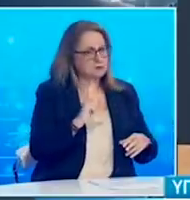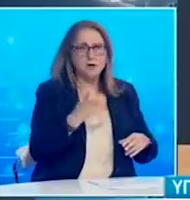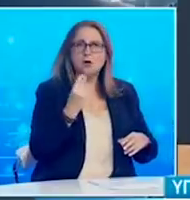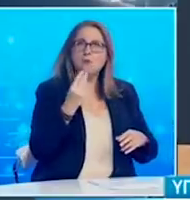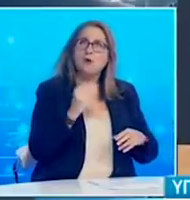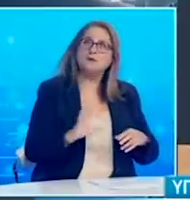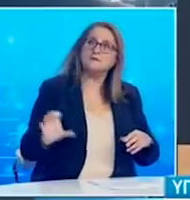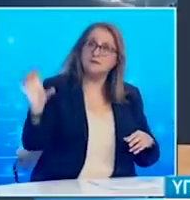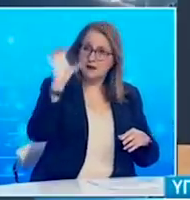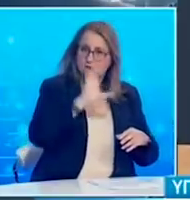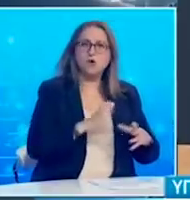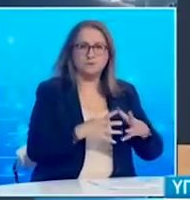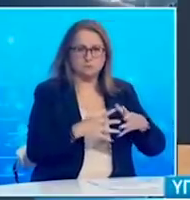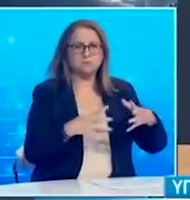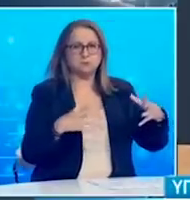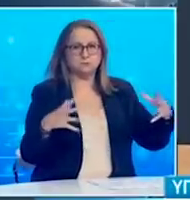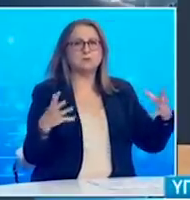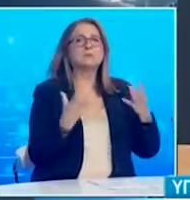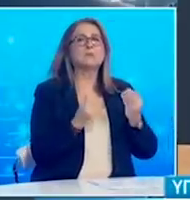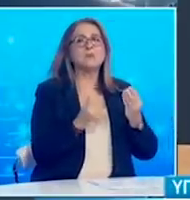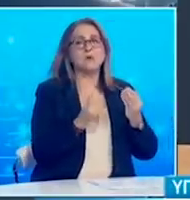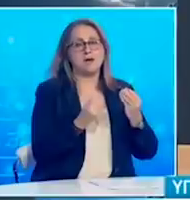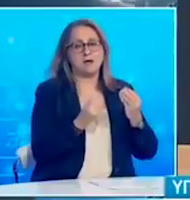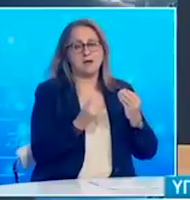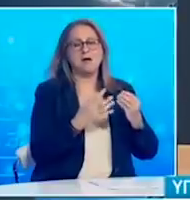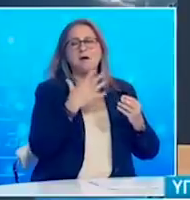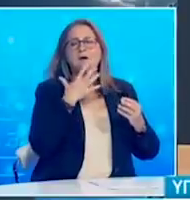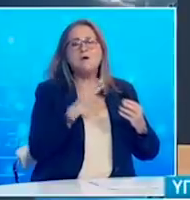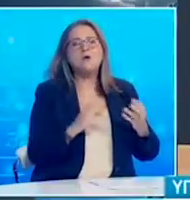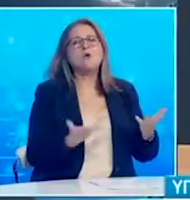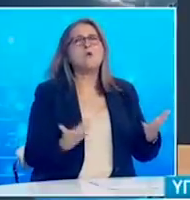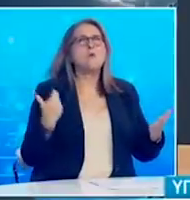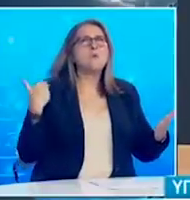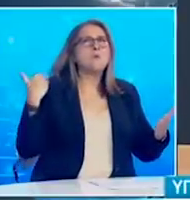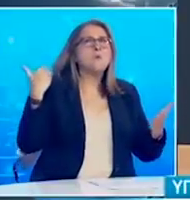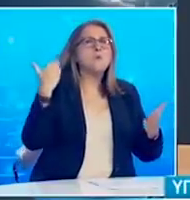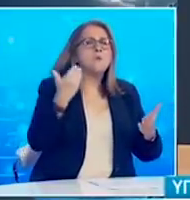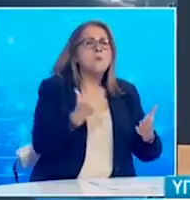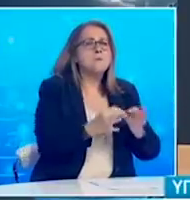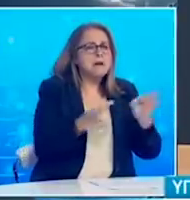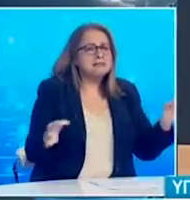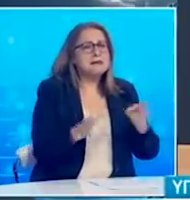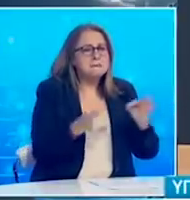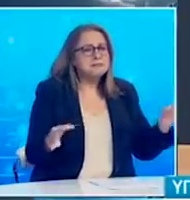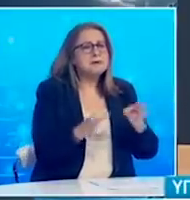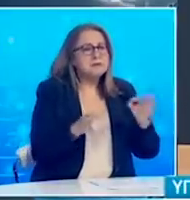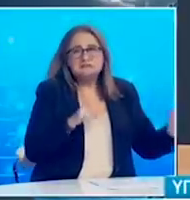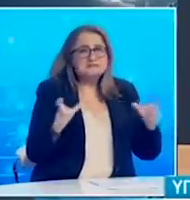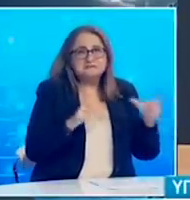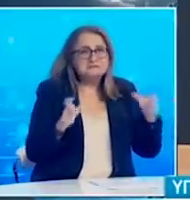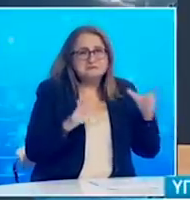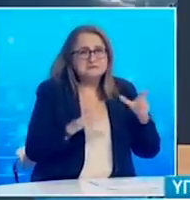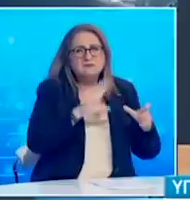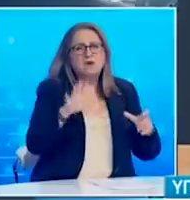καταγράφεται αύξηση του αριθμού των κρουσμάτων, δείχνοντας ότι η κόπωση λόγω της παρατεταμένης επαγρύπνησης έχει οδηγήσει σε χαλάρωση